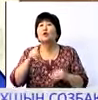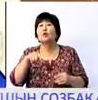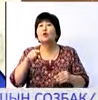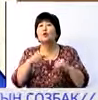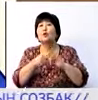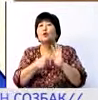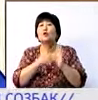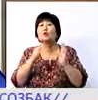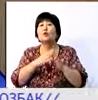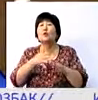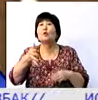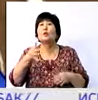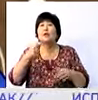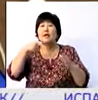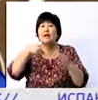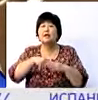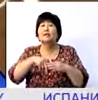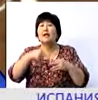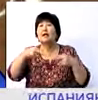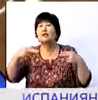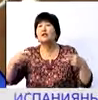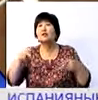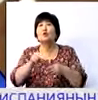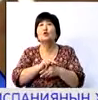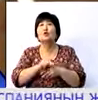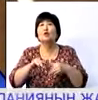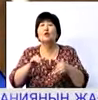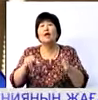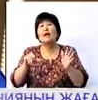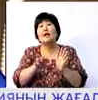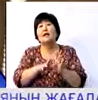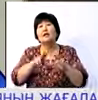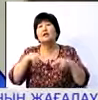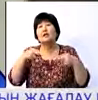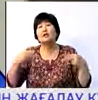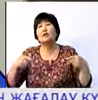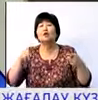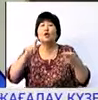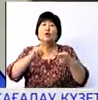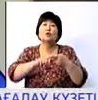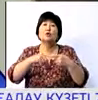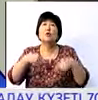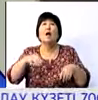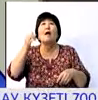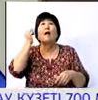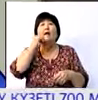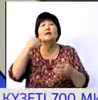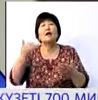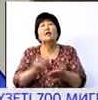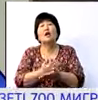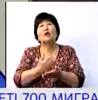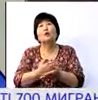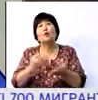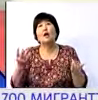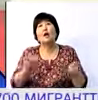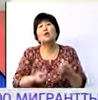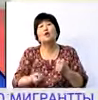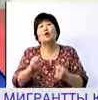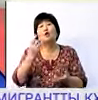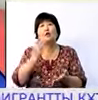16 көпқабатты үйдің ішкі желілік жұмыстары жөнделуде. Электр желілеріндегі түйісу тораптарының тозығы жетіп, жаңарту қажеттігі туындап